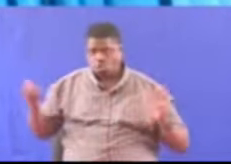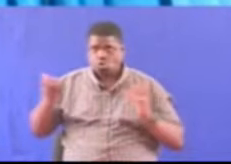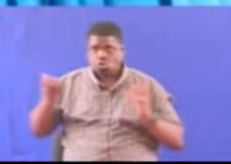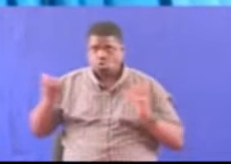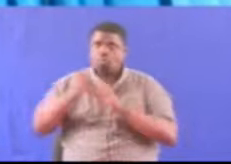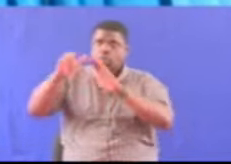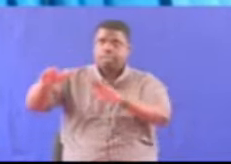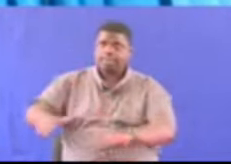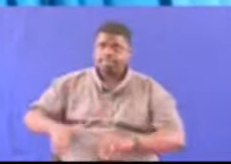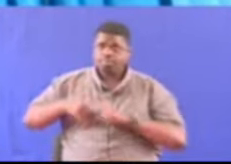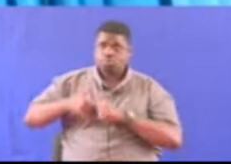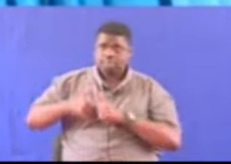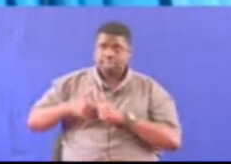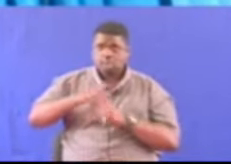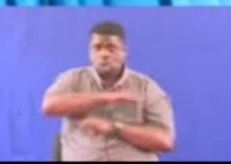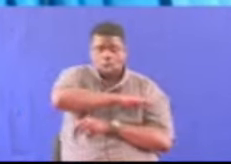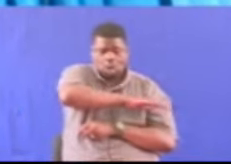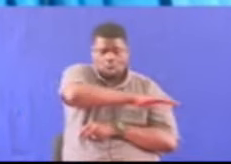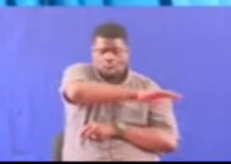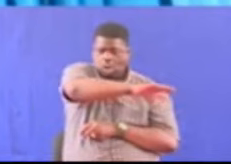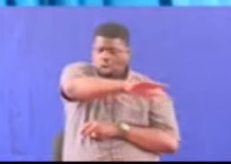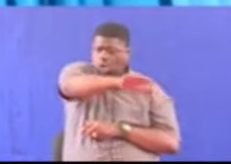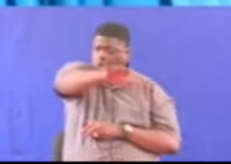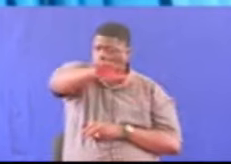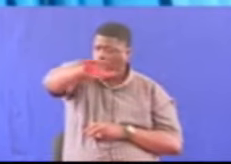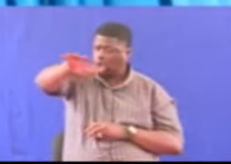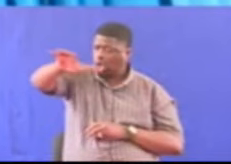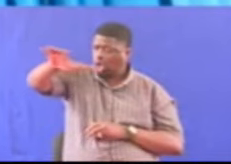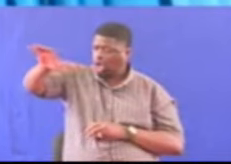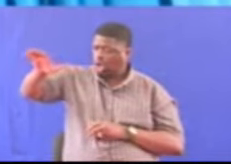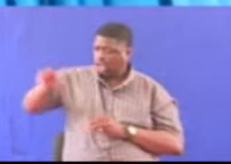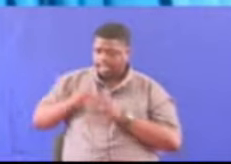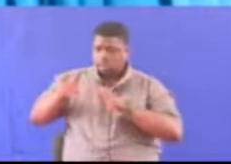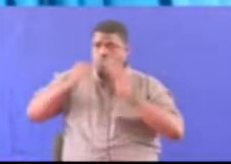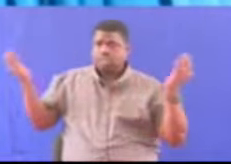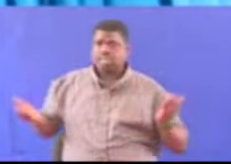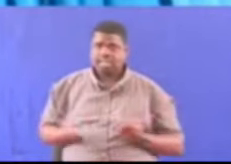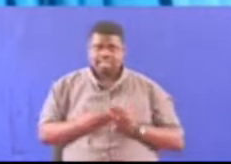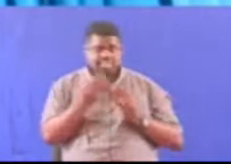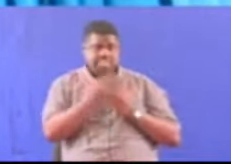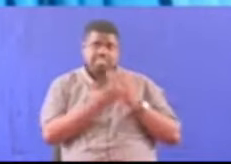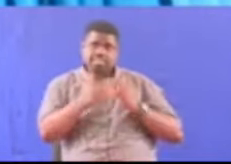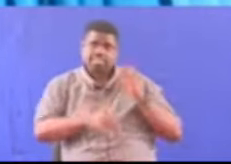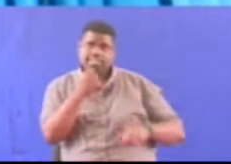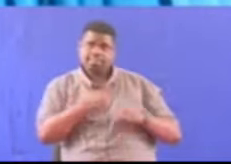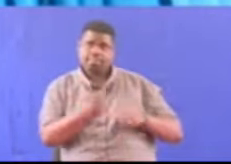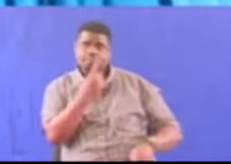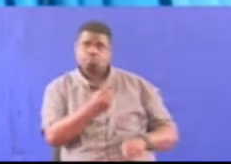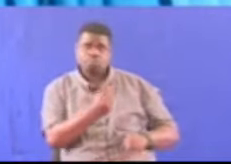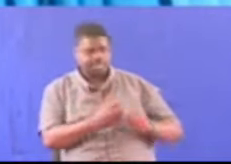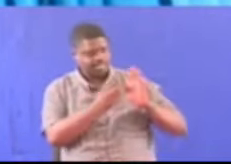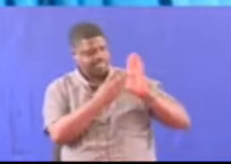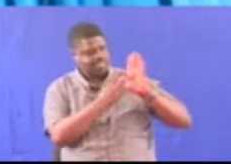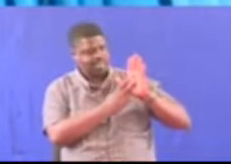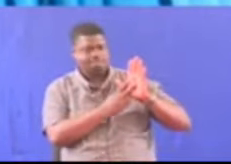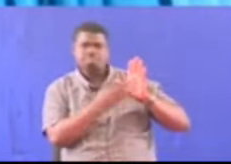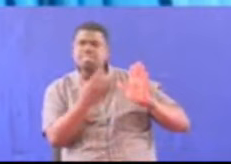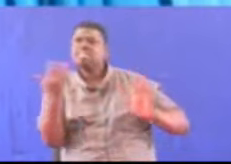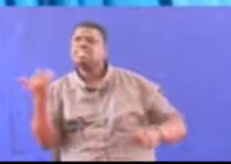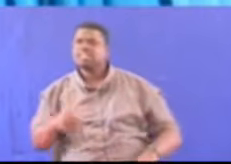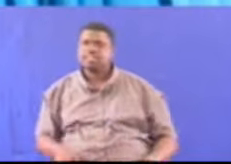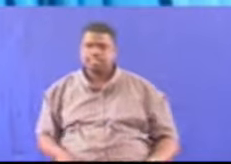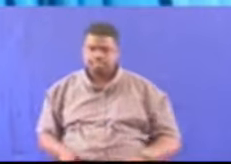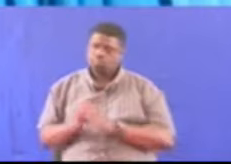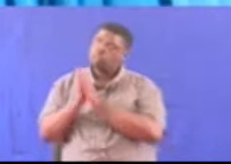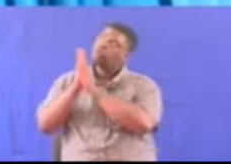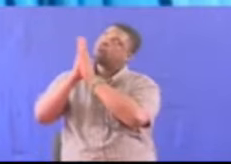mabunge yote duniani katika nchi zaidi ya 170 na zaidi. Mungu